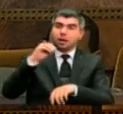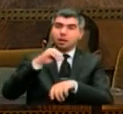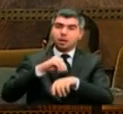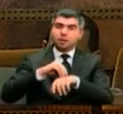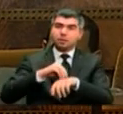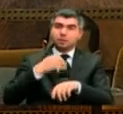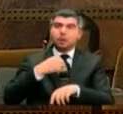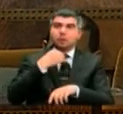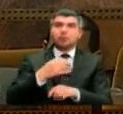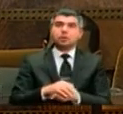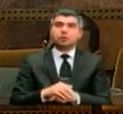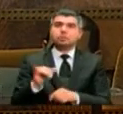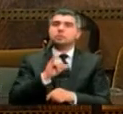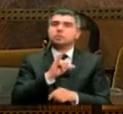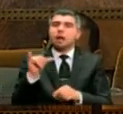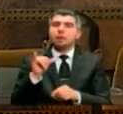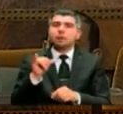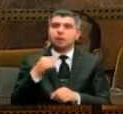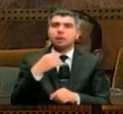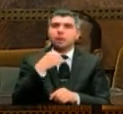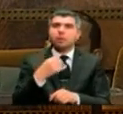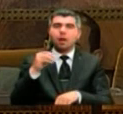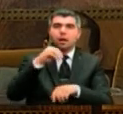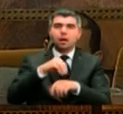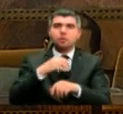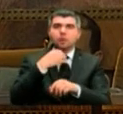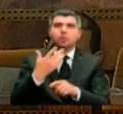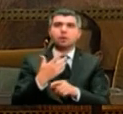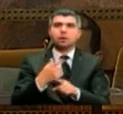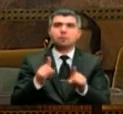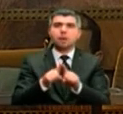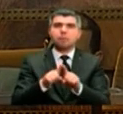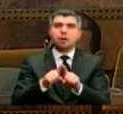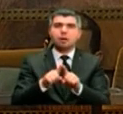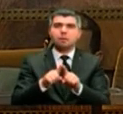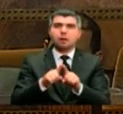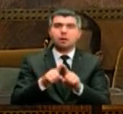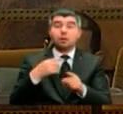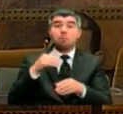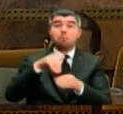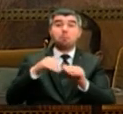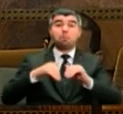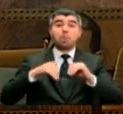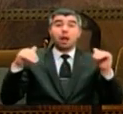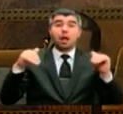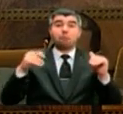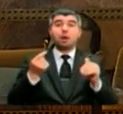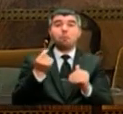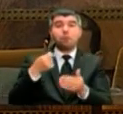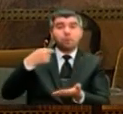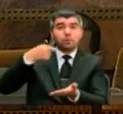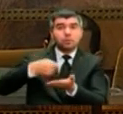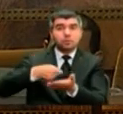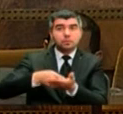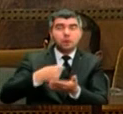واحد السابقة غير مسبوقة بغات هذه القافلة دار هنا داخل البرلمان، ودار بالمقابل بالنسبة